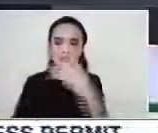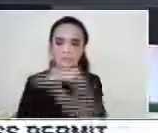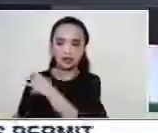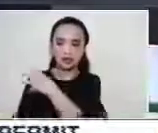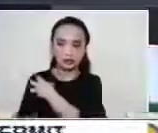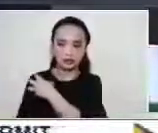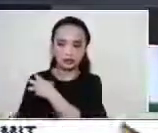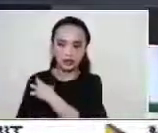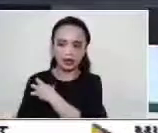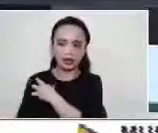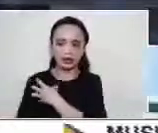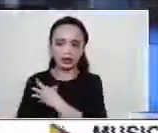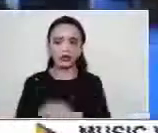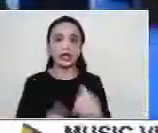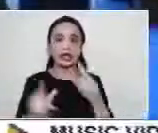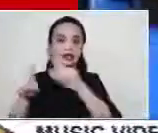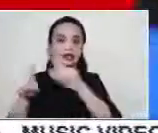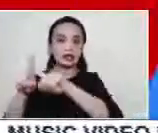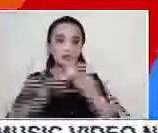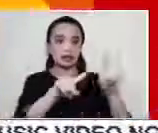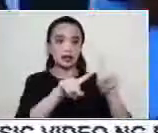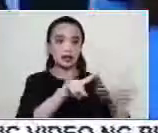Manalastas. Rise and shine, Daniel.